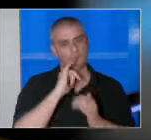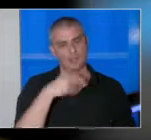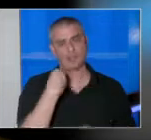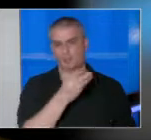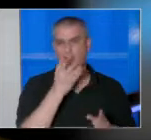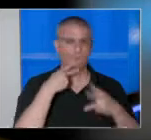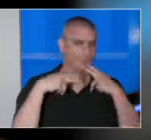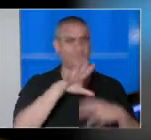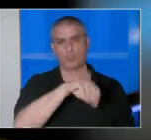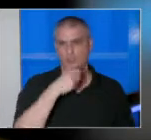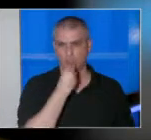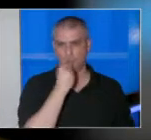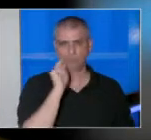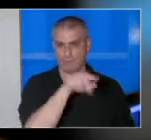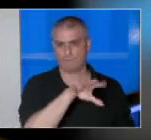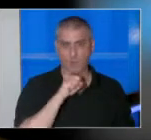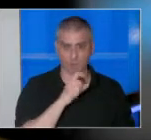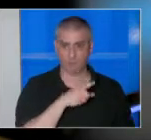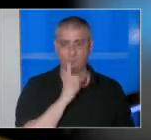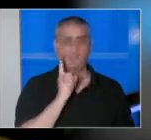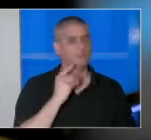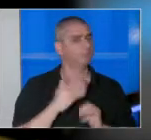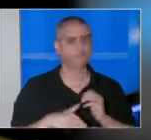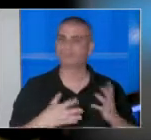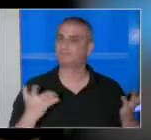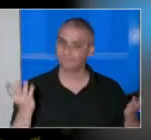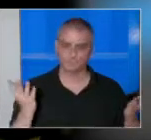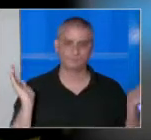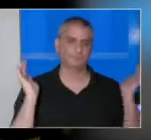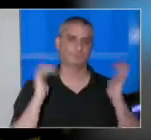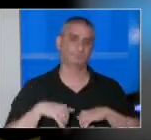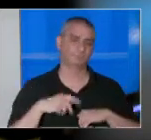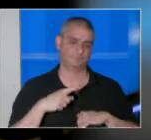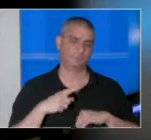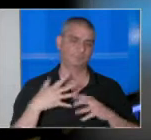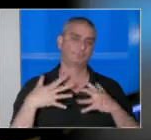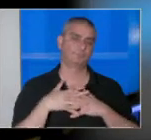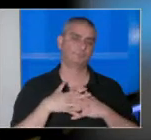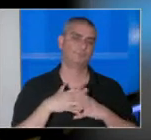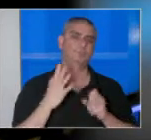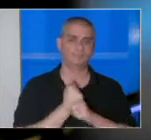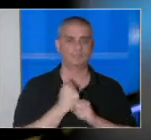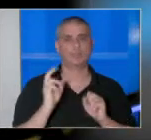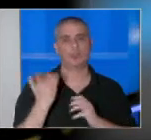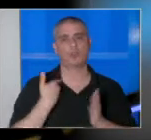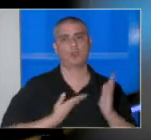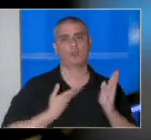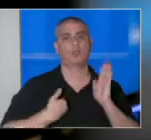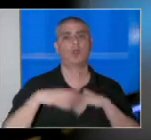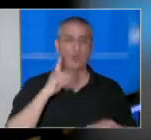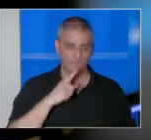הטייקאווי מהמסעדות, אבל בסוף הכל נפל, והקואליציה הצליחה לגייס את הרוב